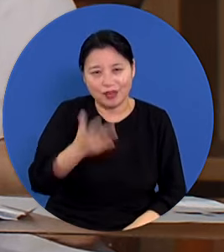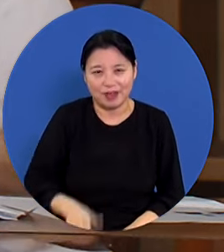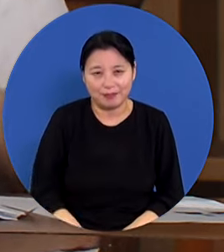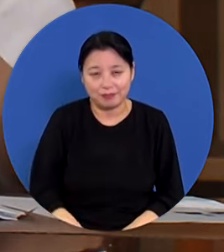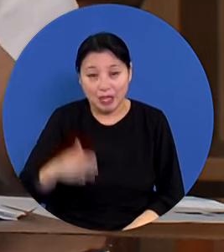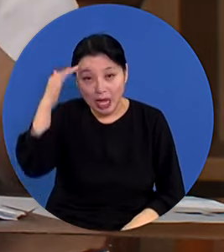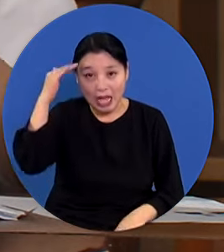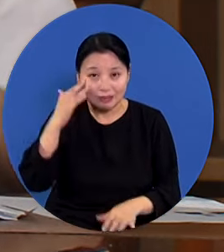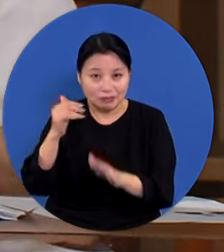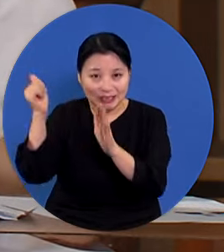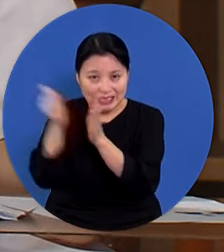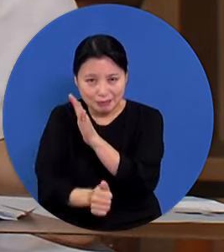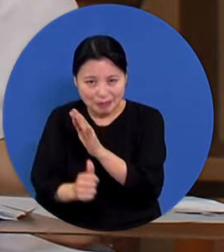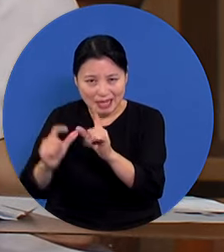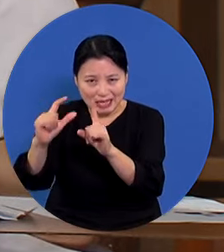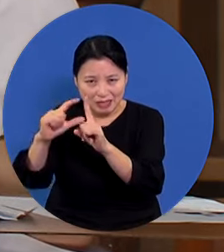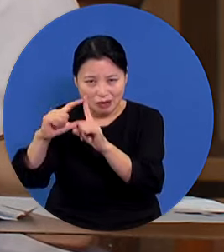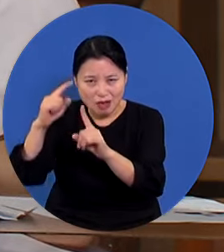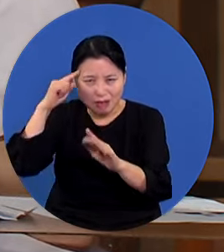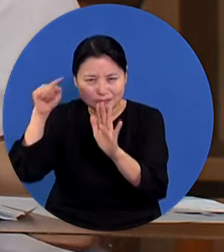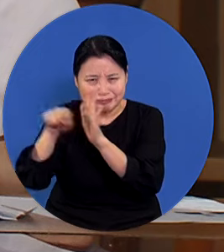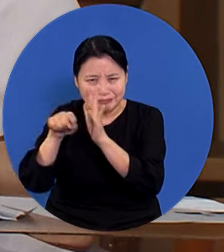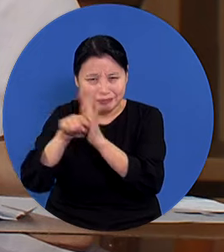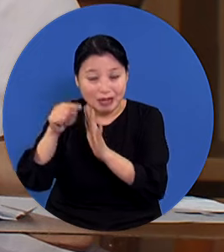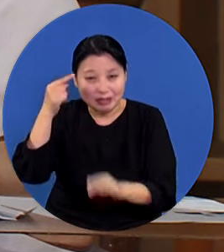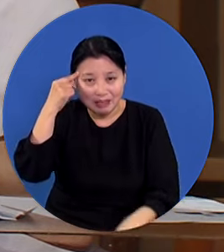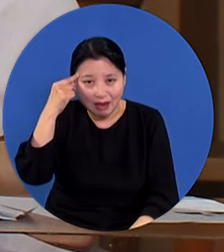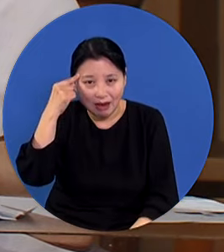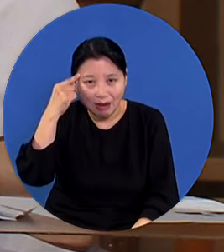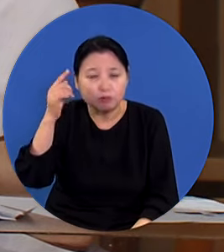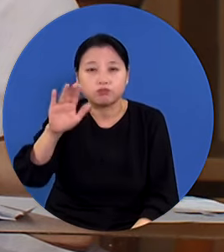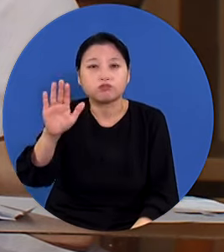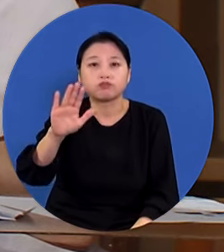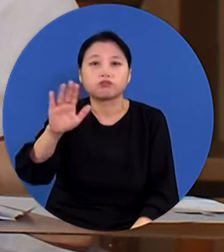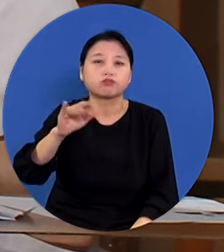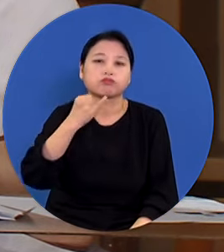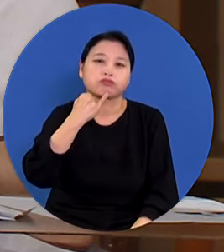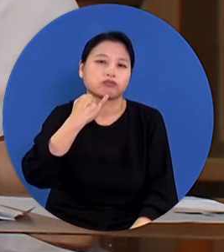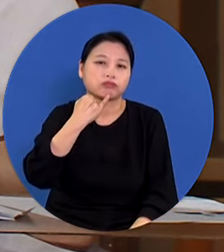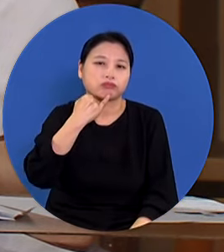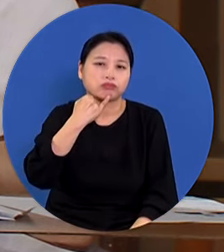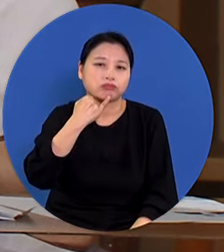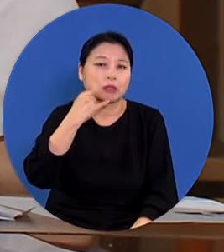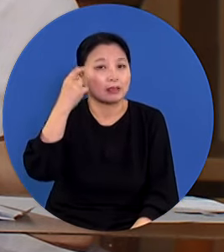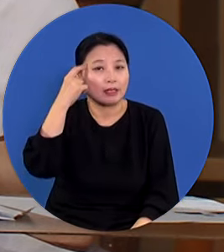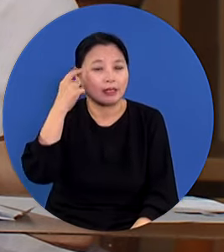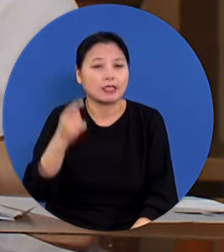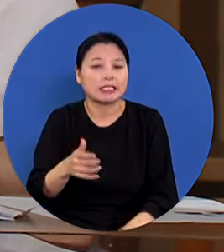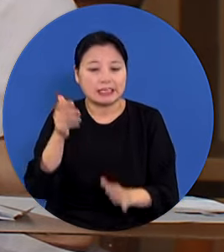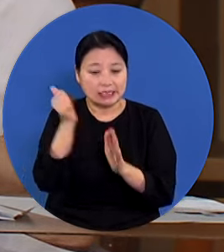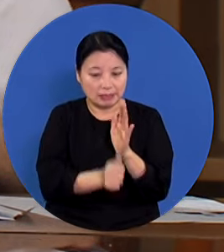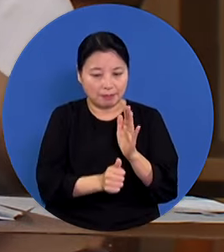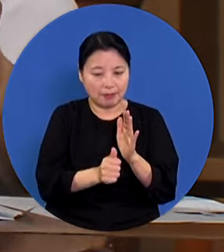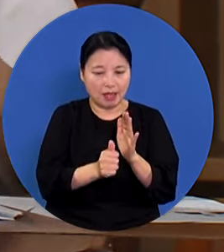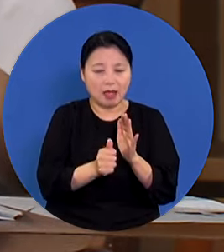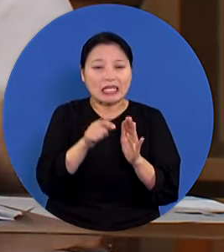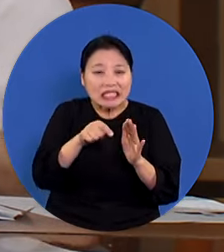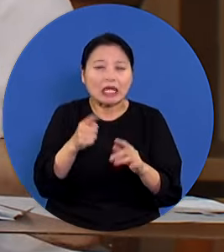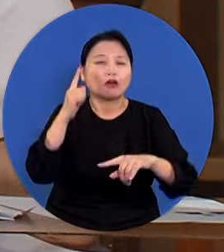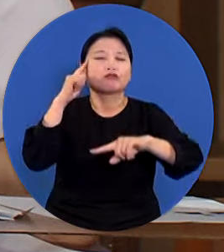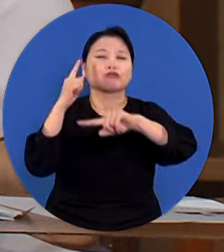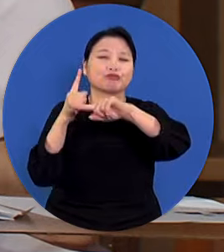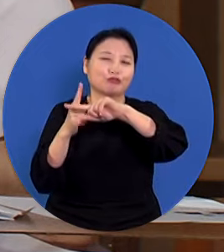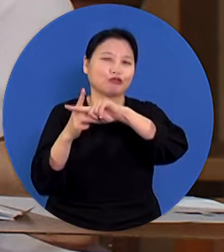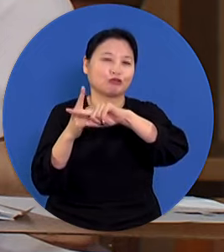되게 부정적인 개념으로 거의 인식되고 있는 것 같은데 저는 실패가 긍정적인